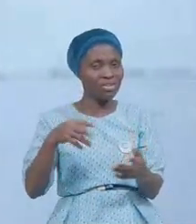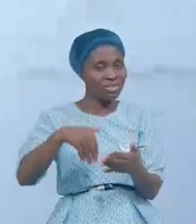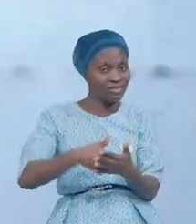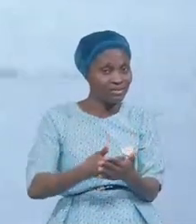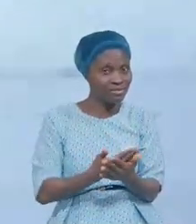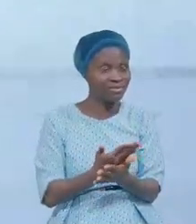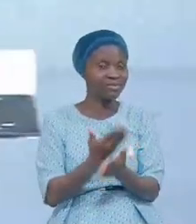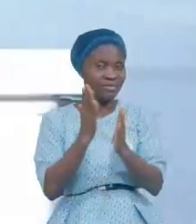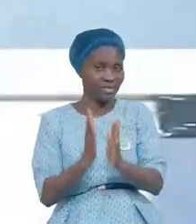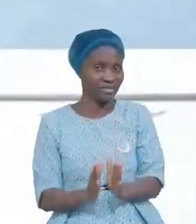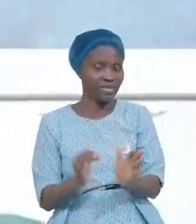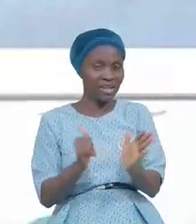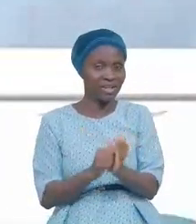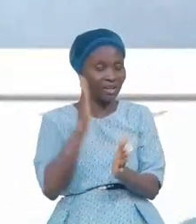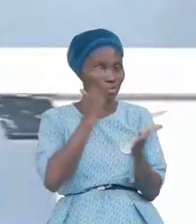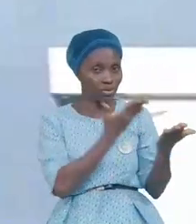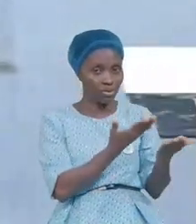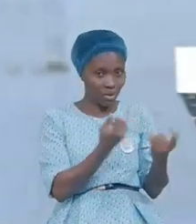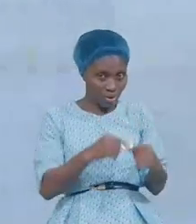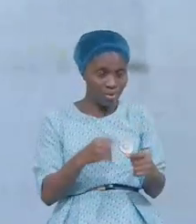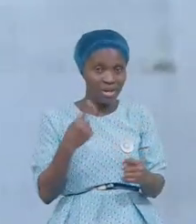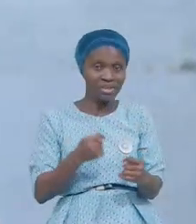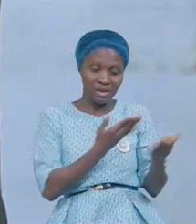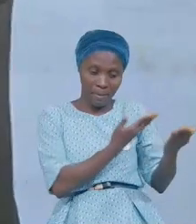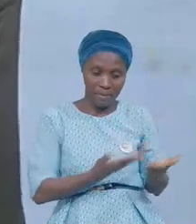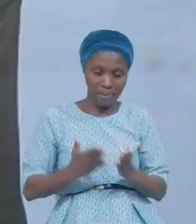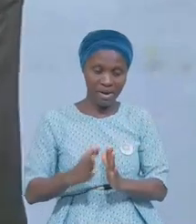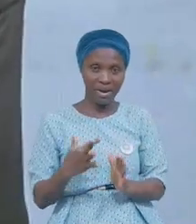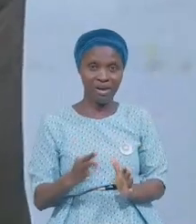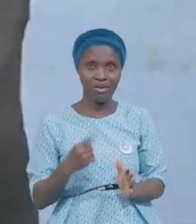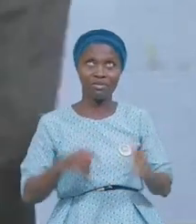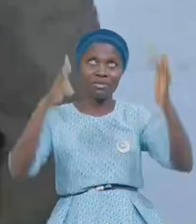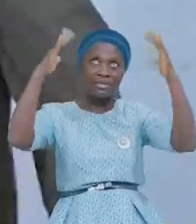rafraîchissement qui doit venir, celui qui apporte la pluie. Celui qui pourra